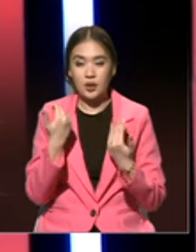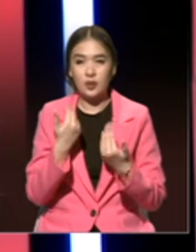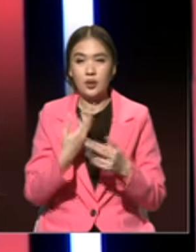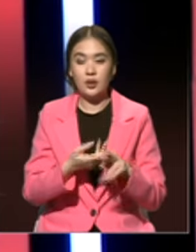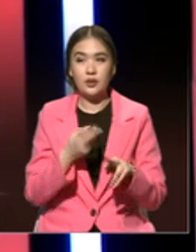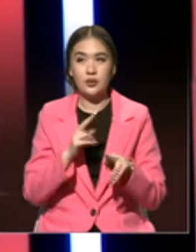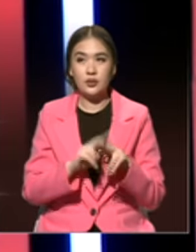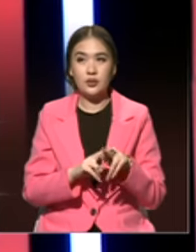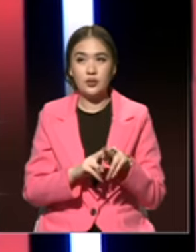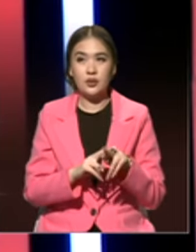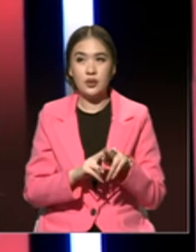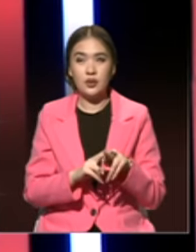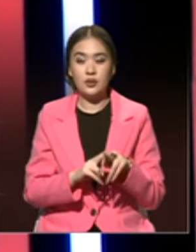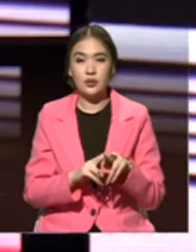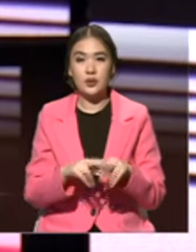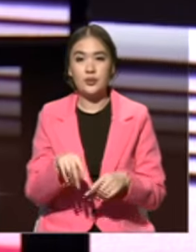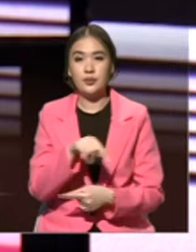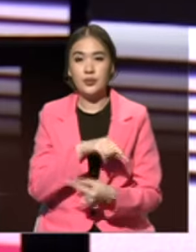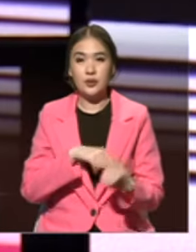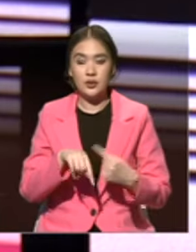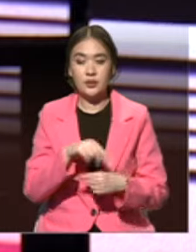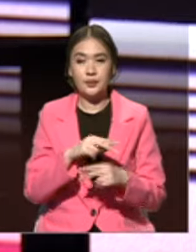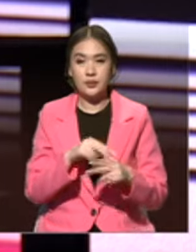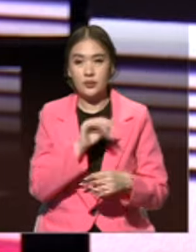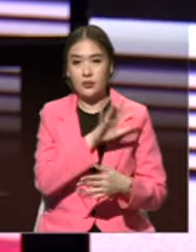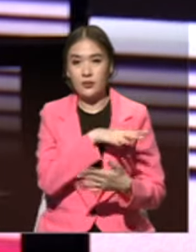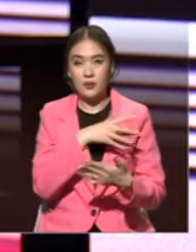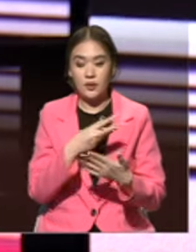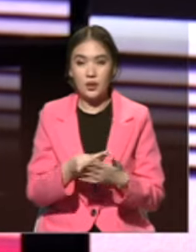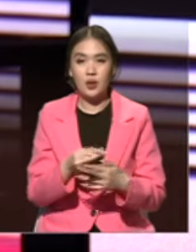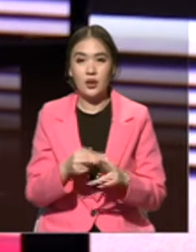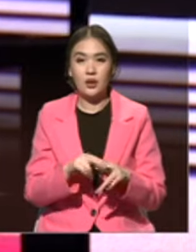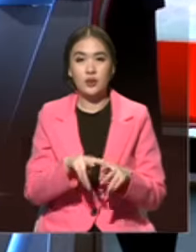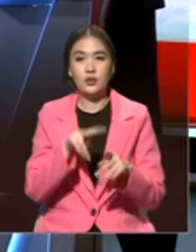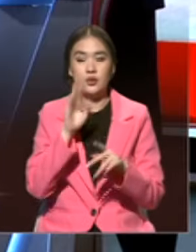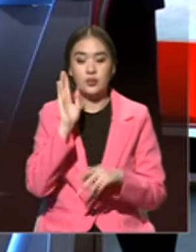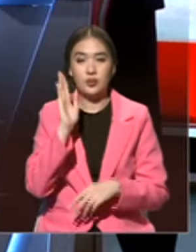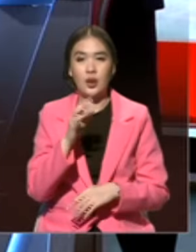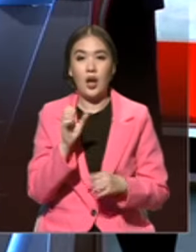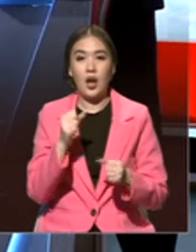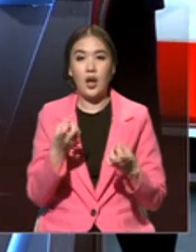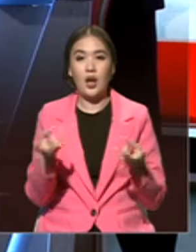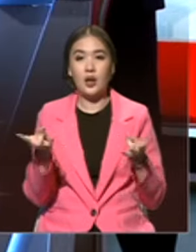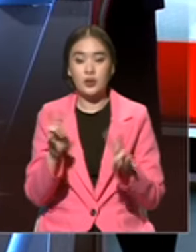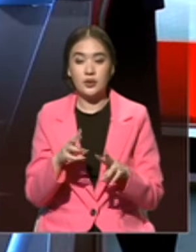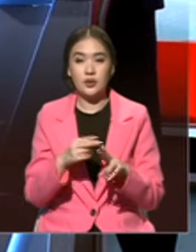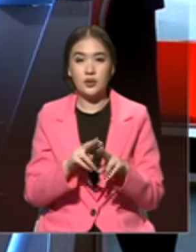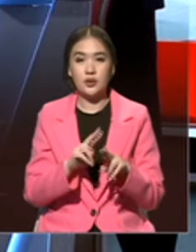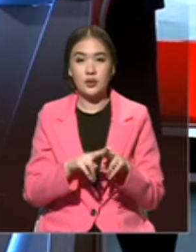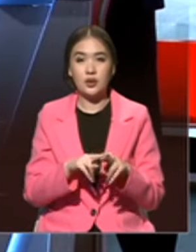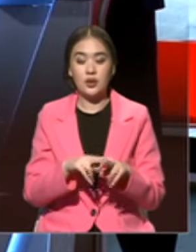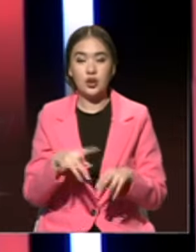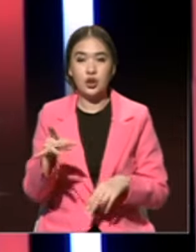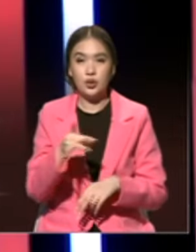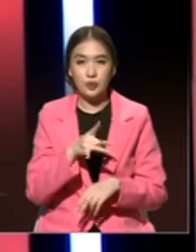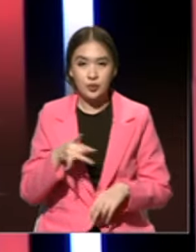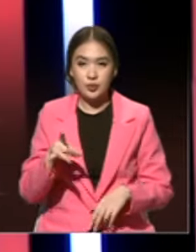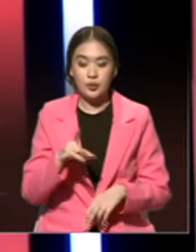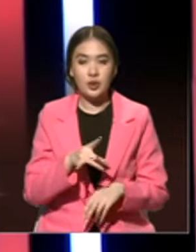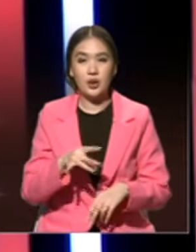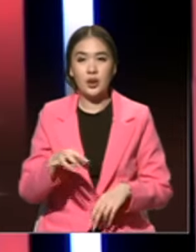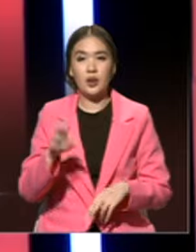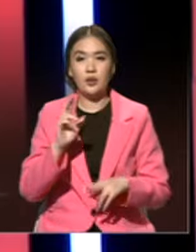жаңағы біз бизнеске төлету мәселесі қарастырылып жатыр. Ал қалған жағдайда оны жергілікті билікпен республикалық бюджеттен